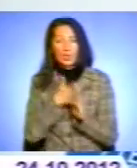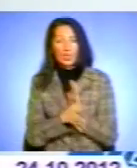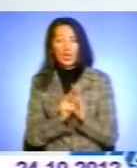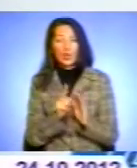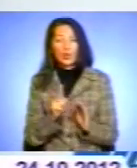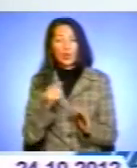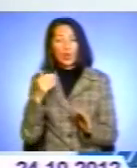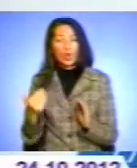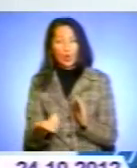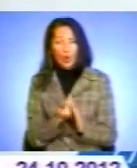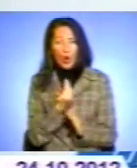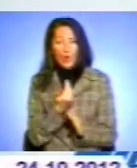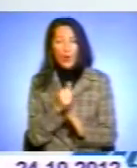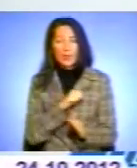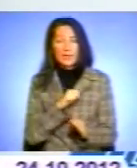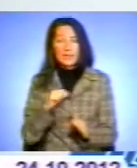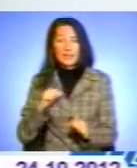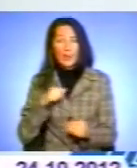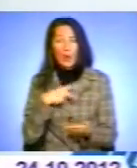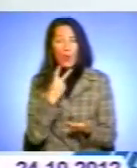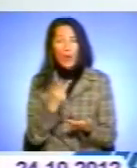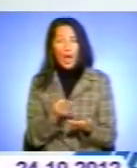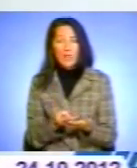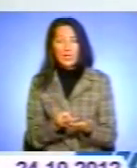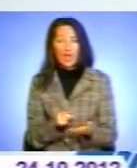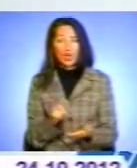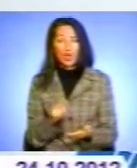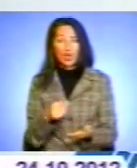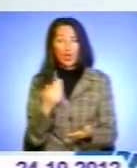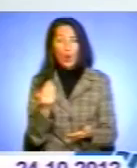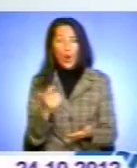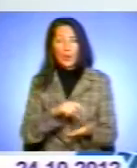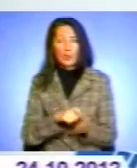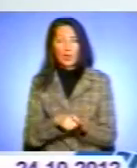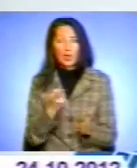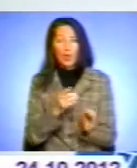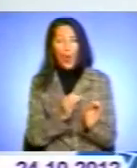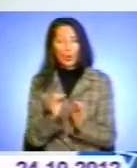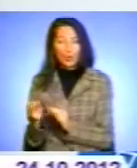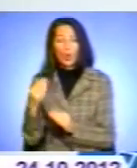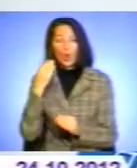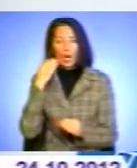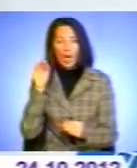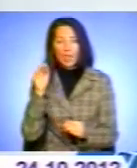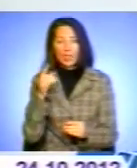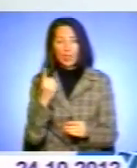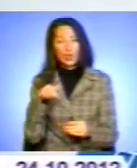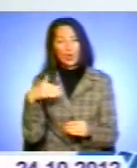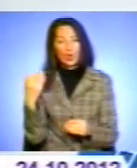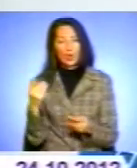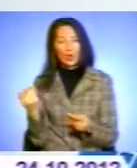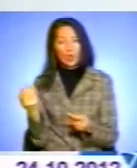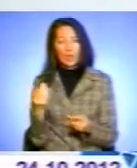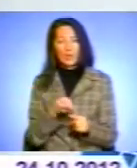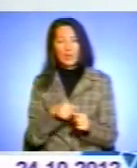і саме показати, що його кімната, його гуртожок саме найкращий. А з другої сторони, це полегшує